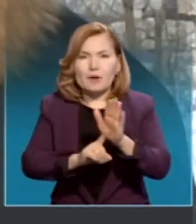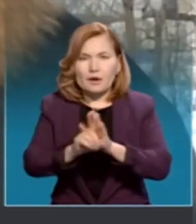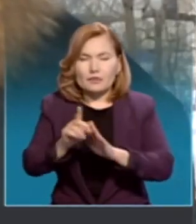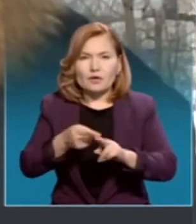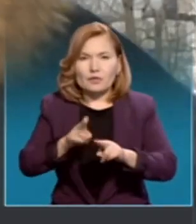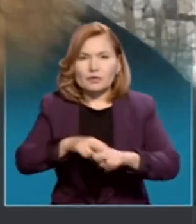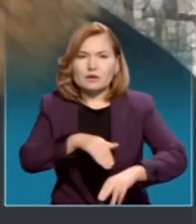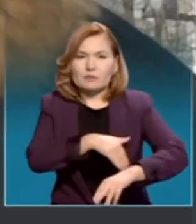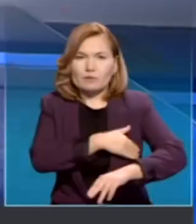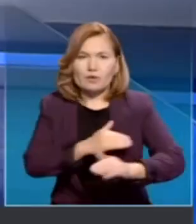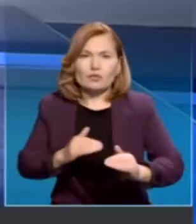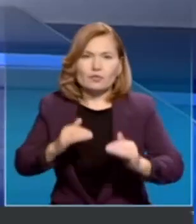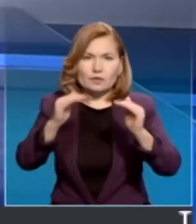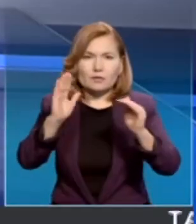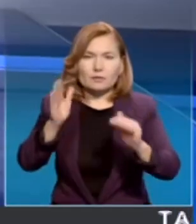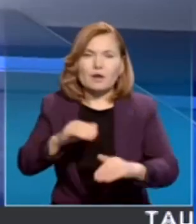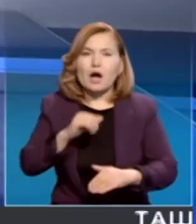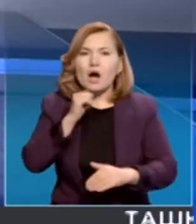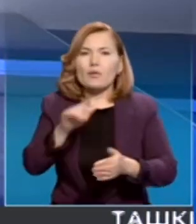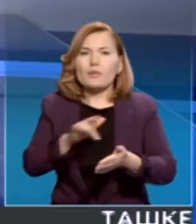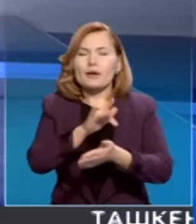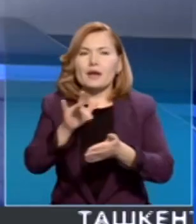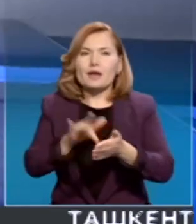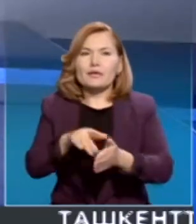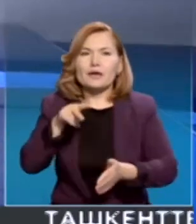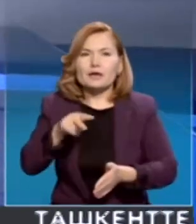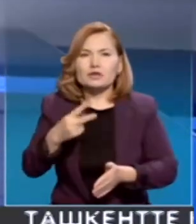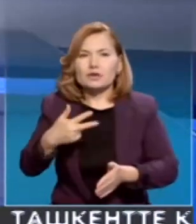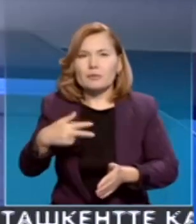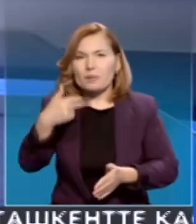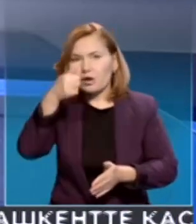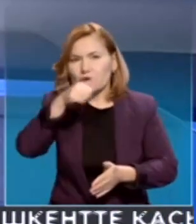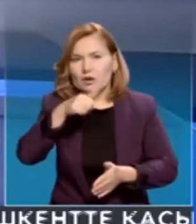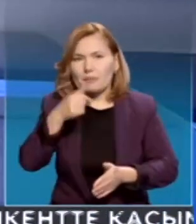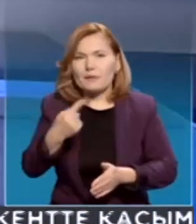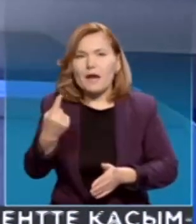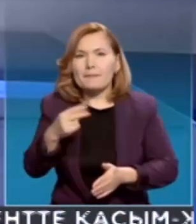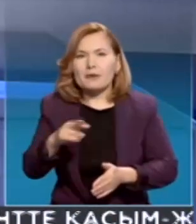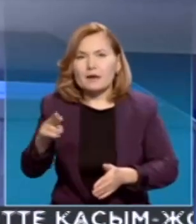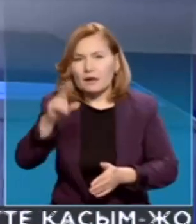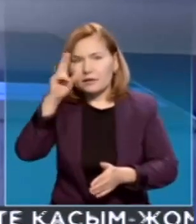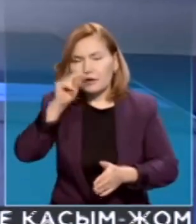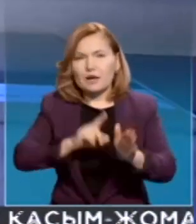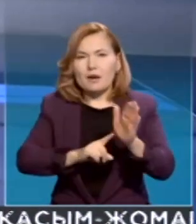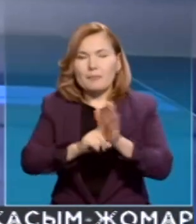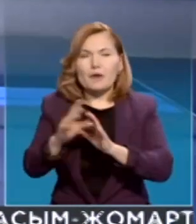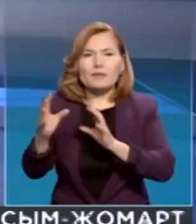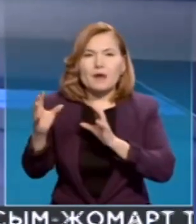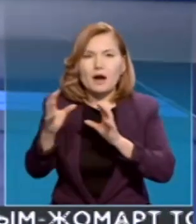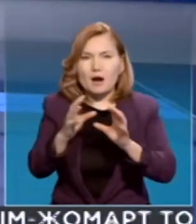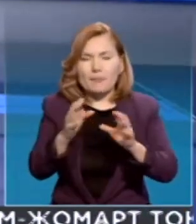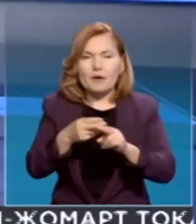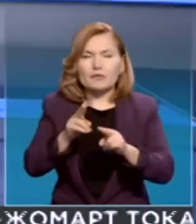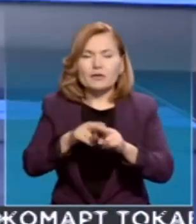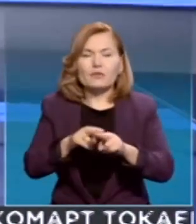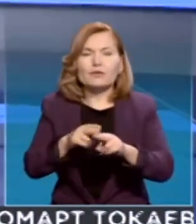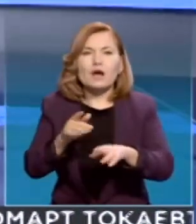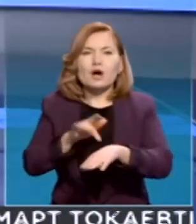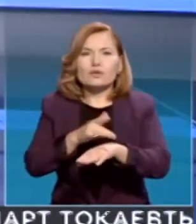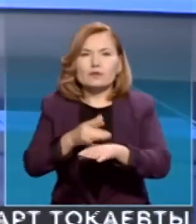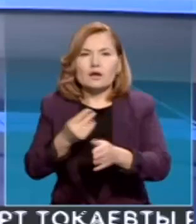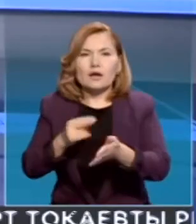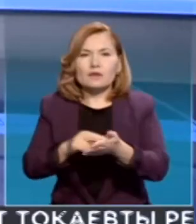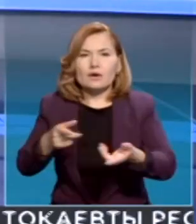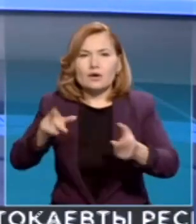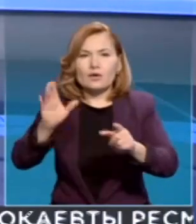температура көтеріледі. Қостанайда 2023 жылдың 1 қаңтарынан бастап қоғамдық көлікті жүру ақысы көтеріледі. Бұған